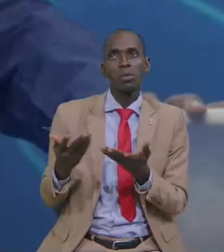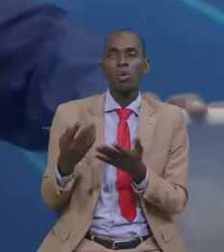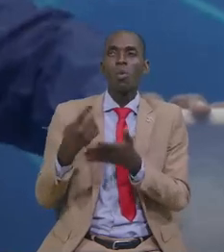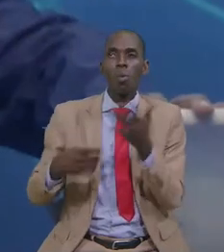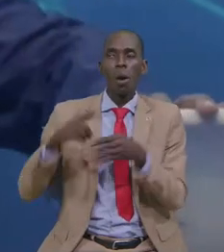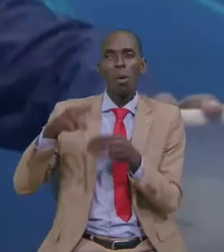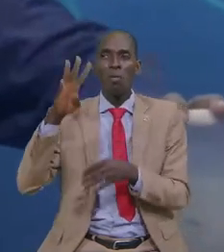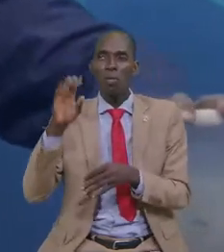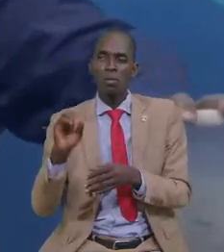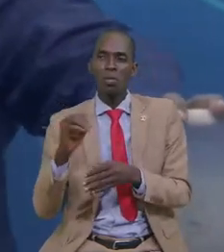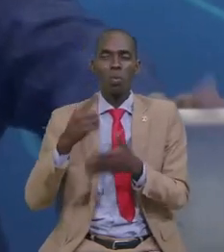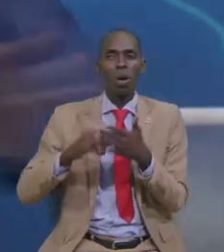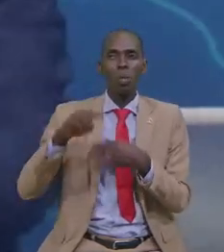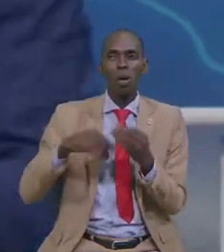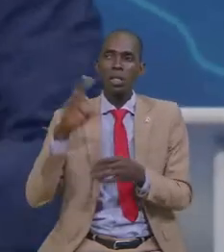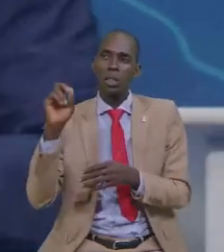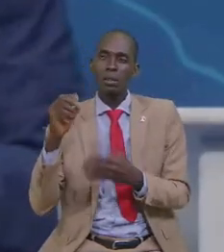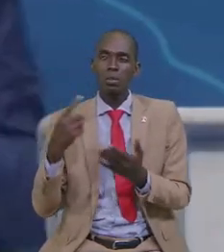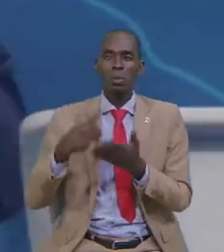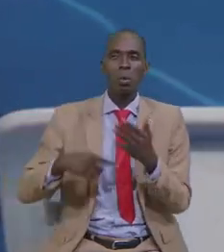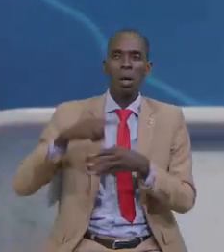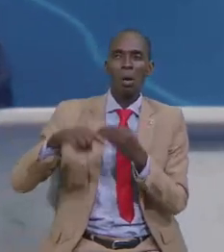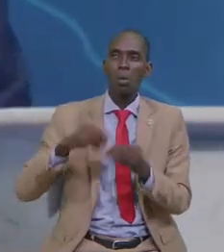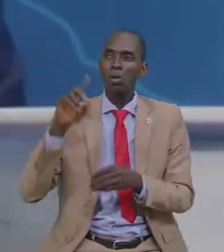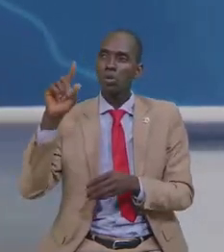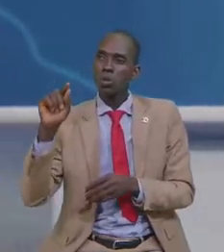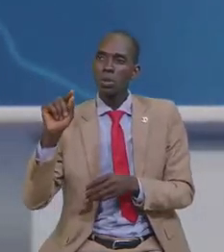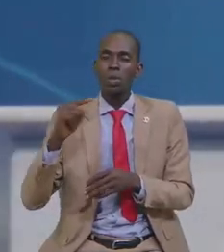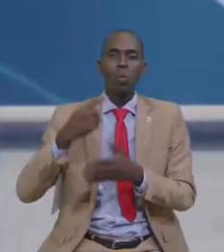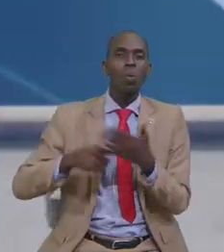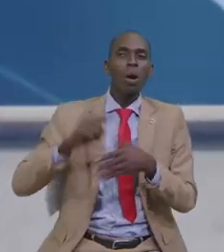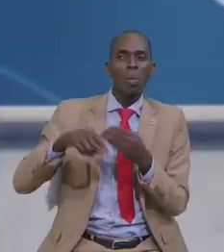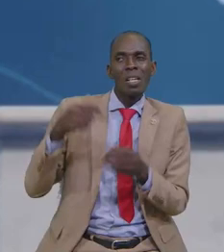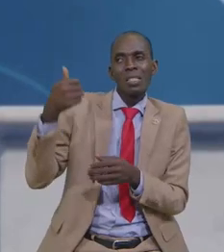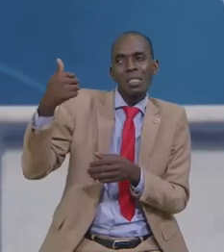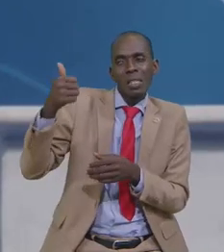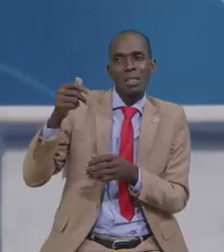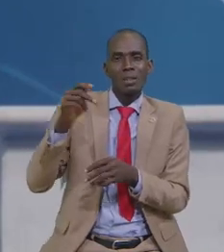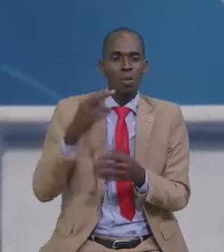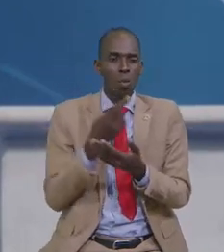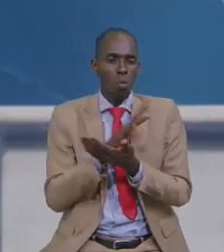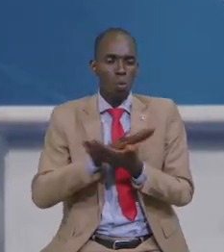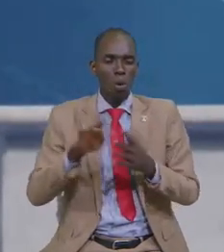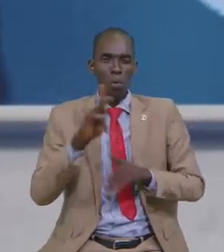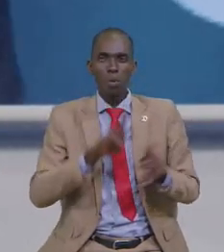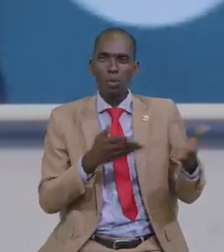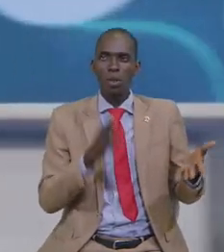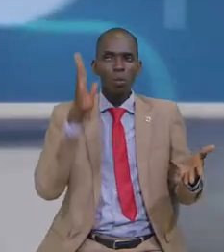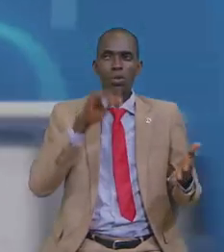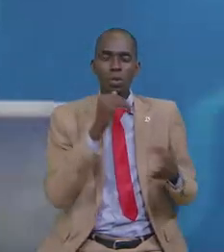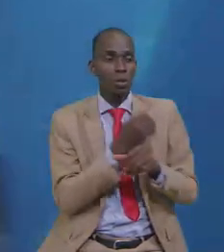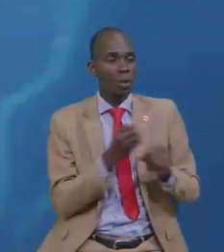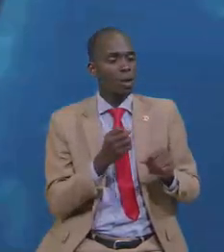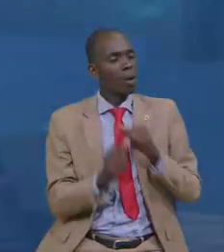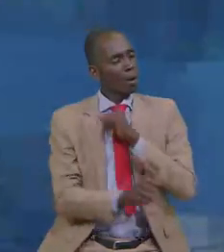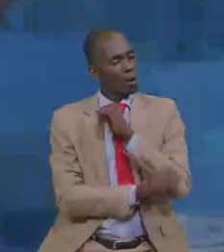là-bas, 30 justes là-bas, 20 justes, et si tu trouves 10 justes là-bas, ne vas-tu pas les